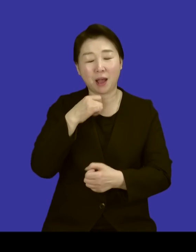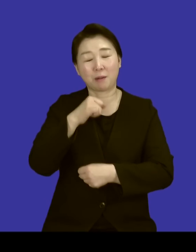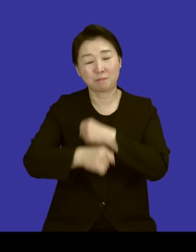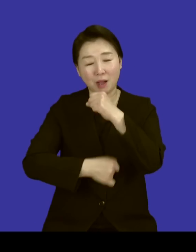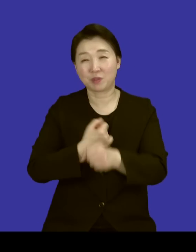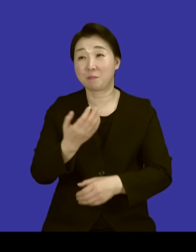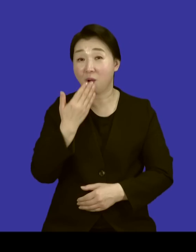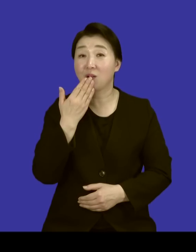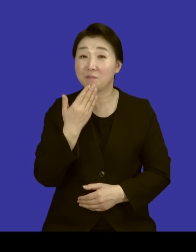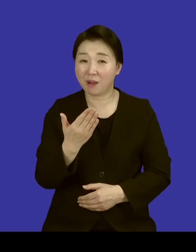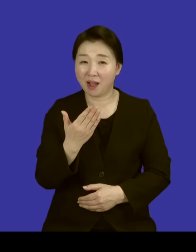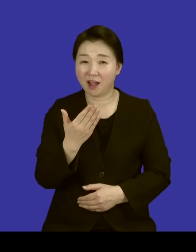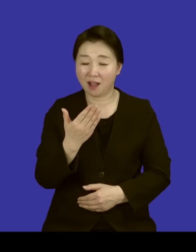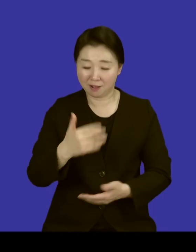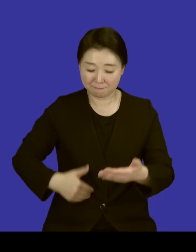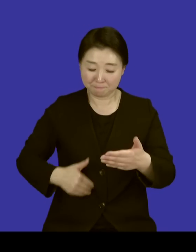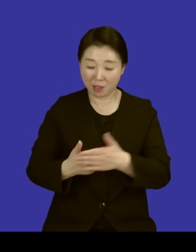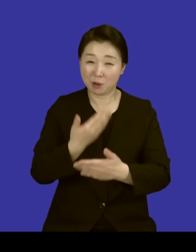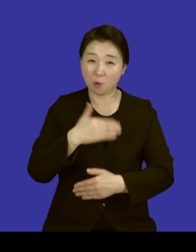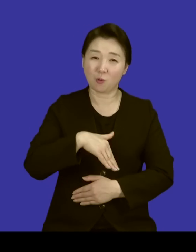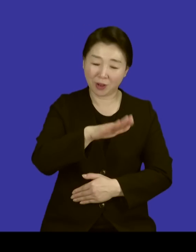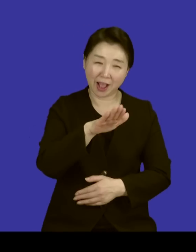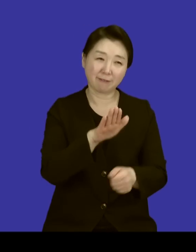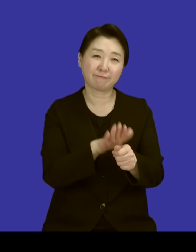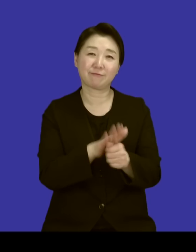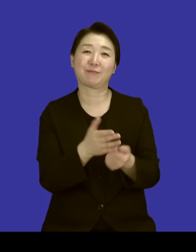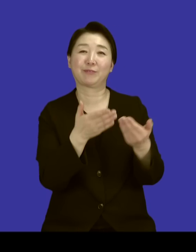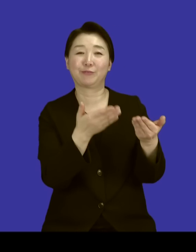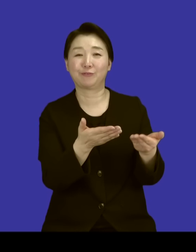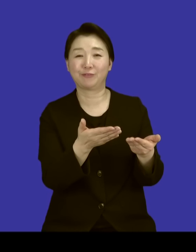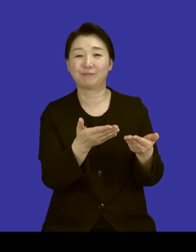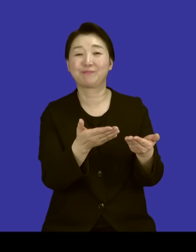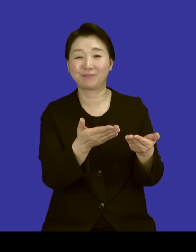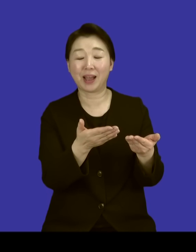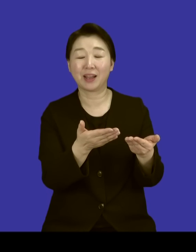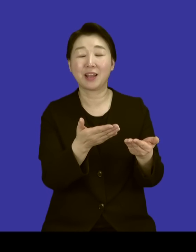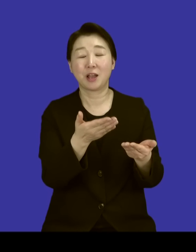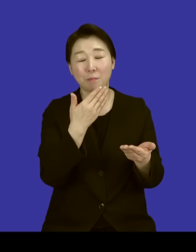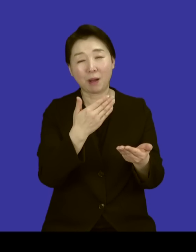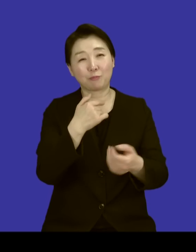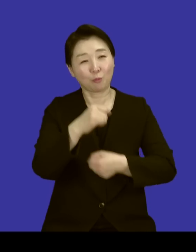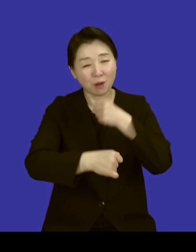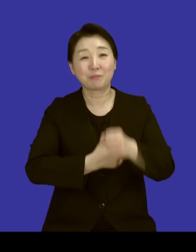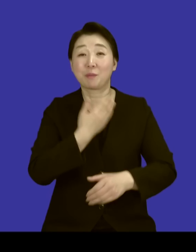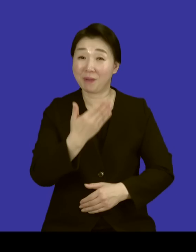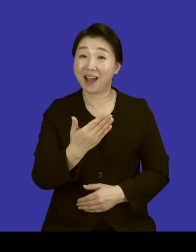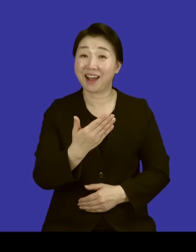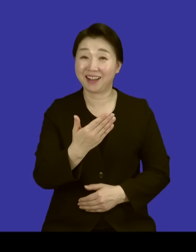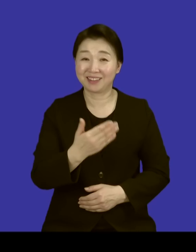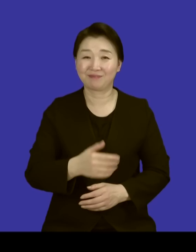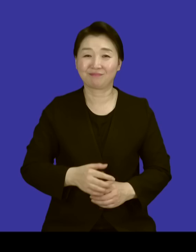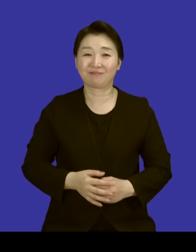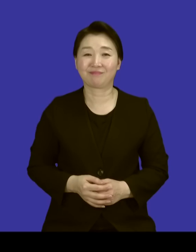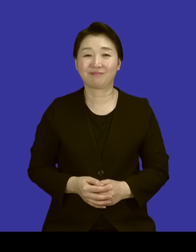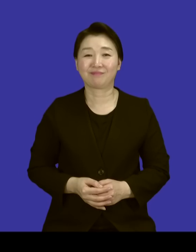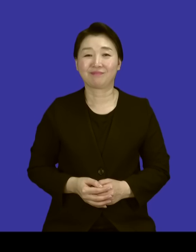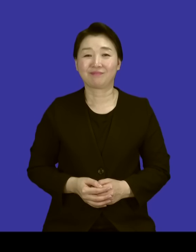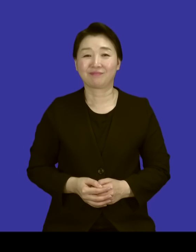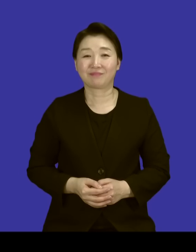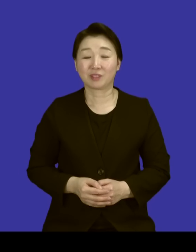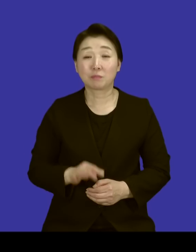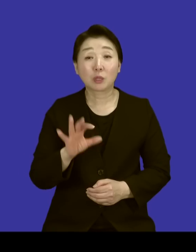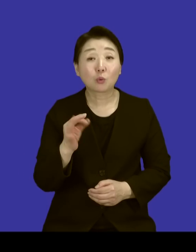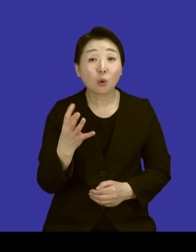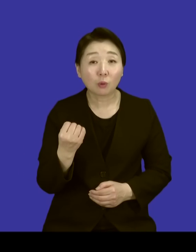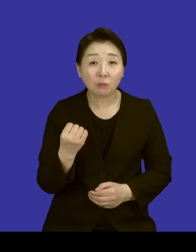먹고 배불리 가시라고 응원하는, 그래서 이 밥도 무한 리필로 주는 그런 무한 식당입니다. 네네. 근데